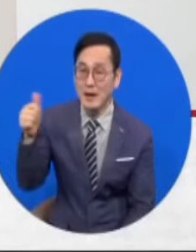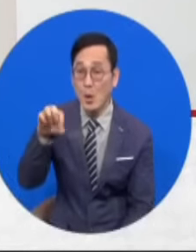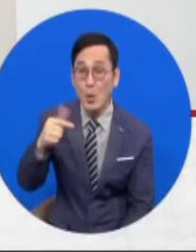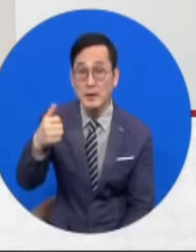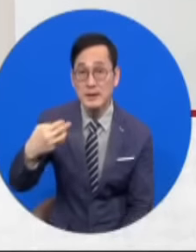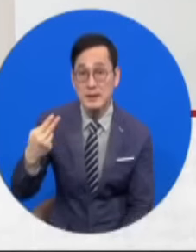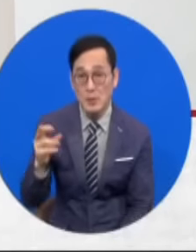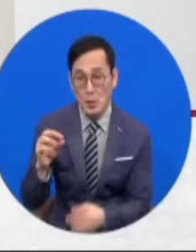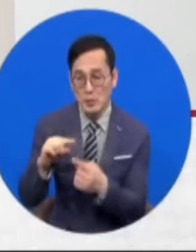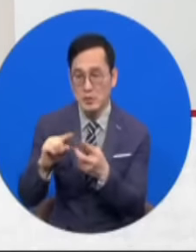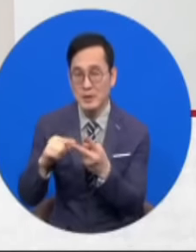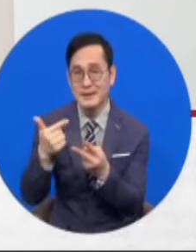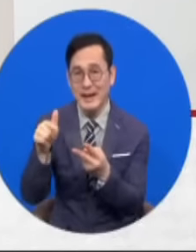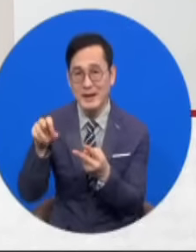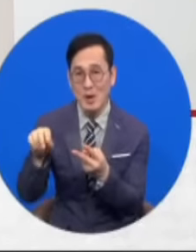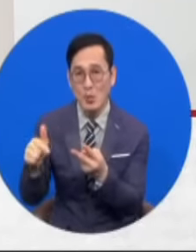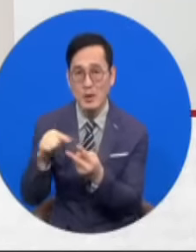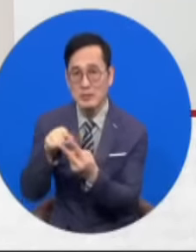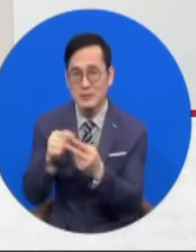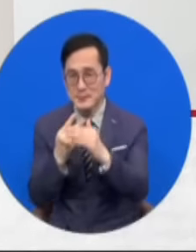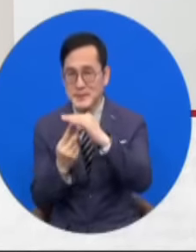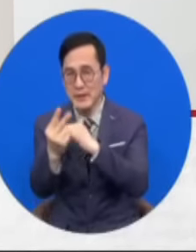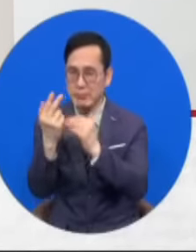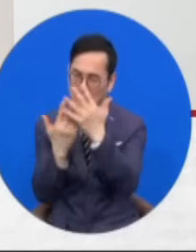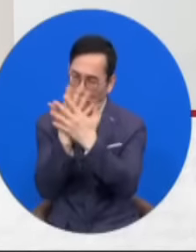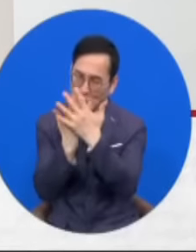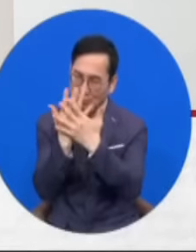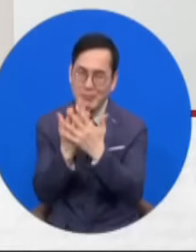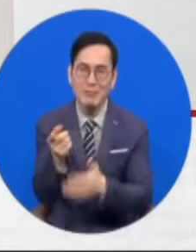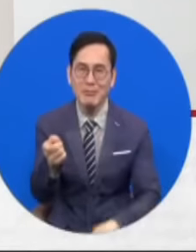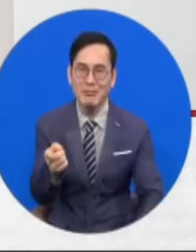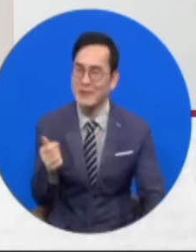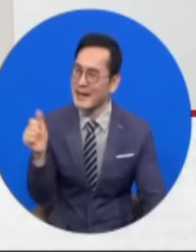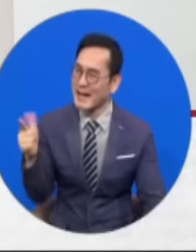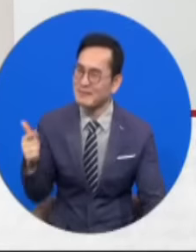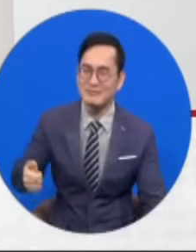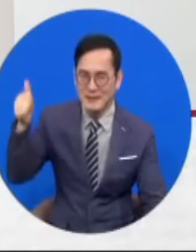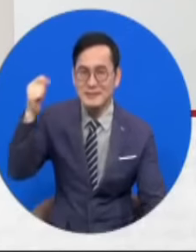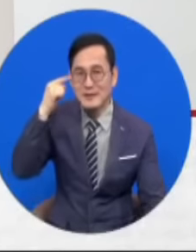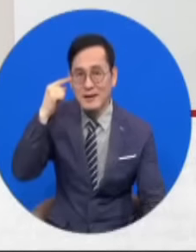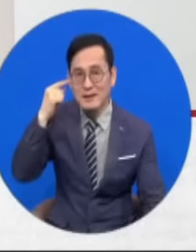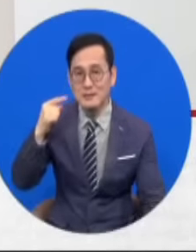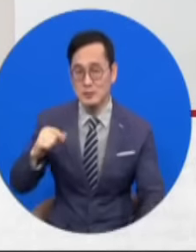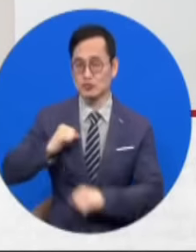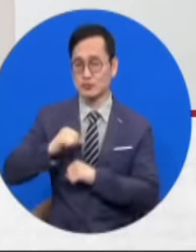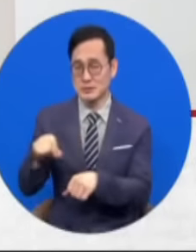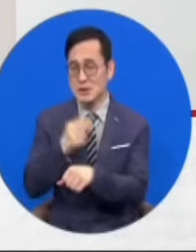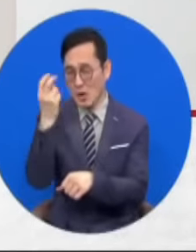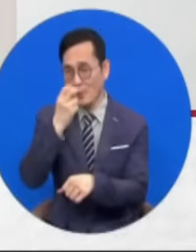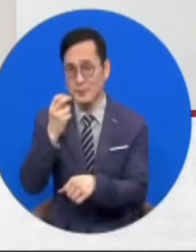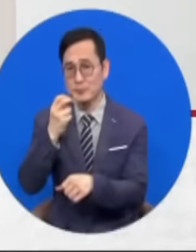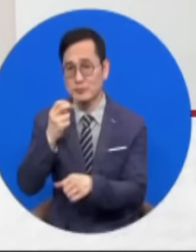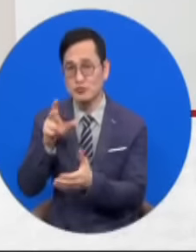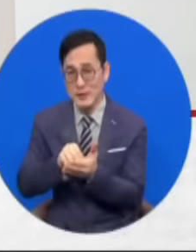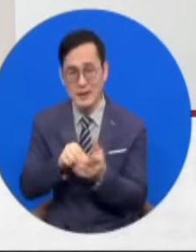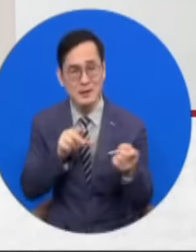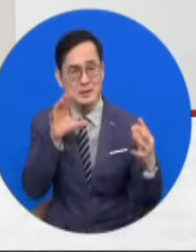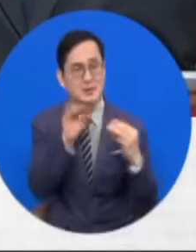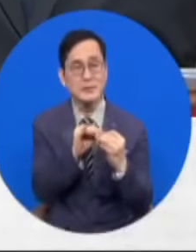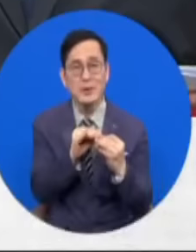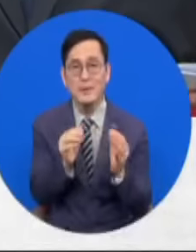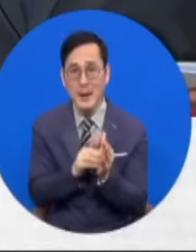하고 있는 그 비전이 보이지 않기 때문이고요 일단 한동훈 후보는 그 최병 특검에 대해서 중지한이긴 하지만 일단 찬성하지